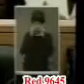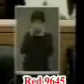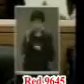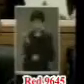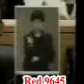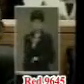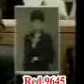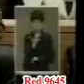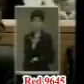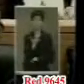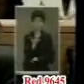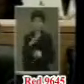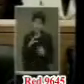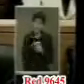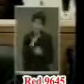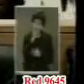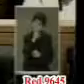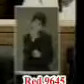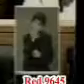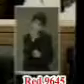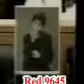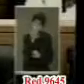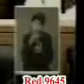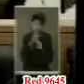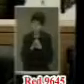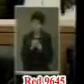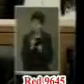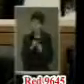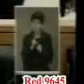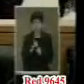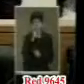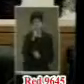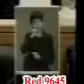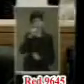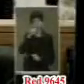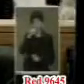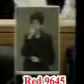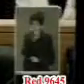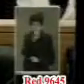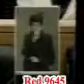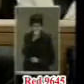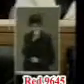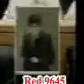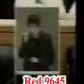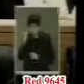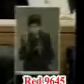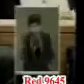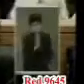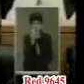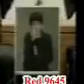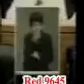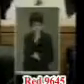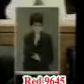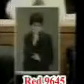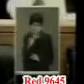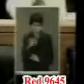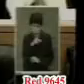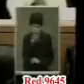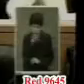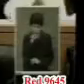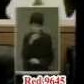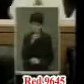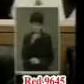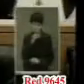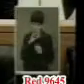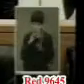าฟังการถ่ายทอดเอสทีวีดูข่าวกันทุกช่องรวมกระทั่ง NBT ภาพก